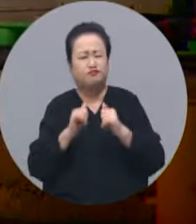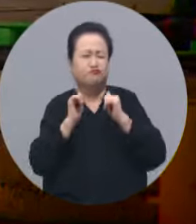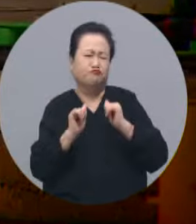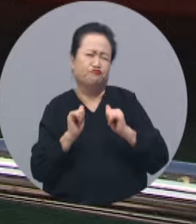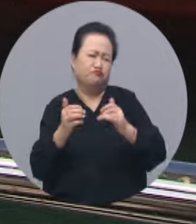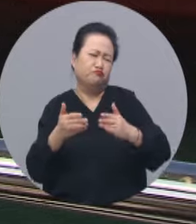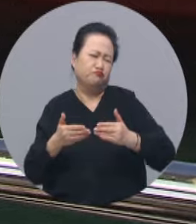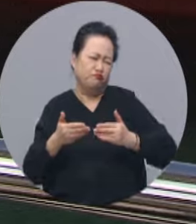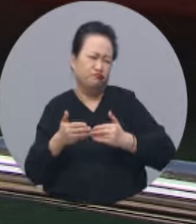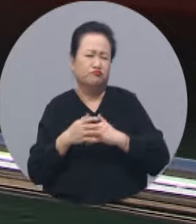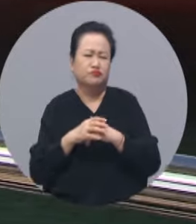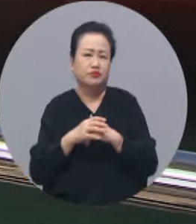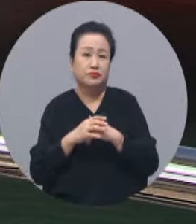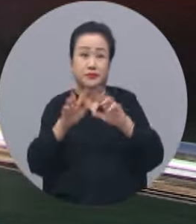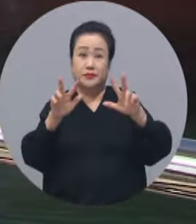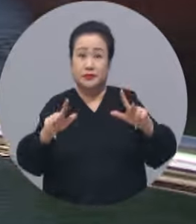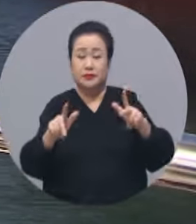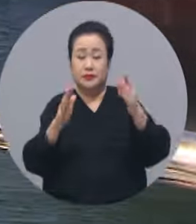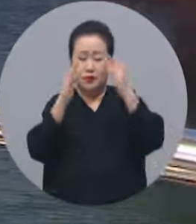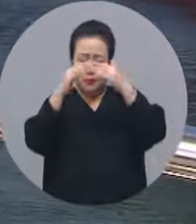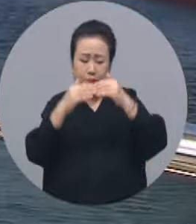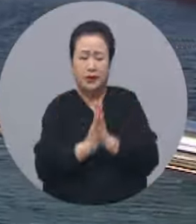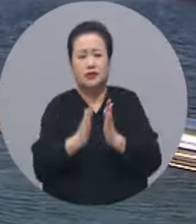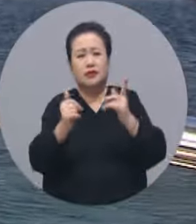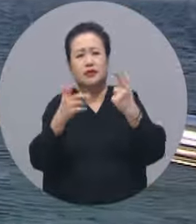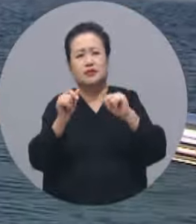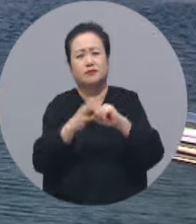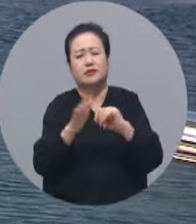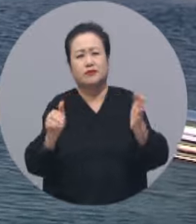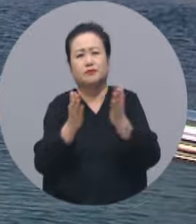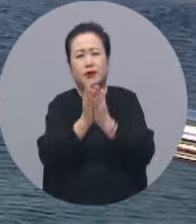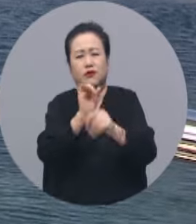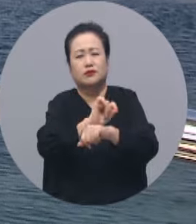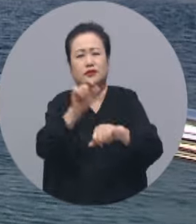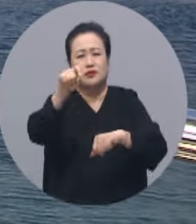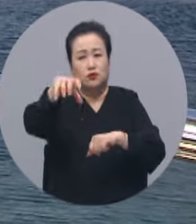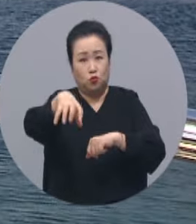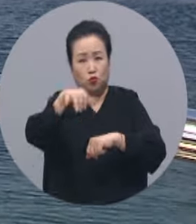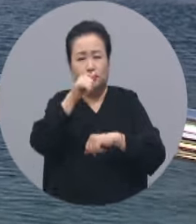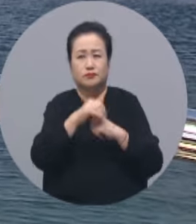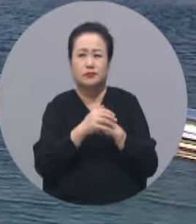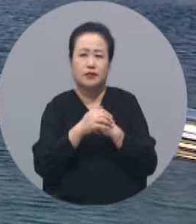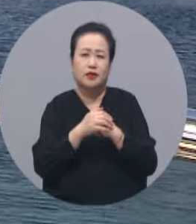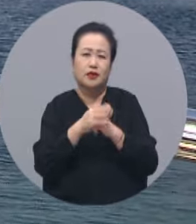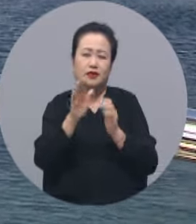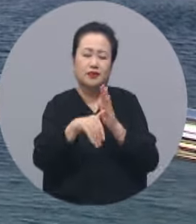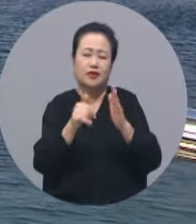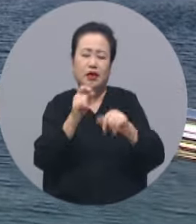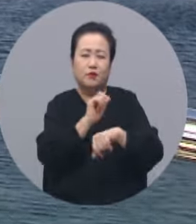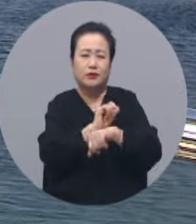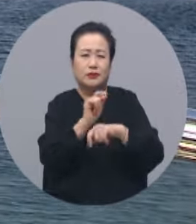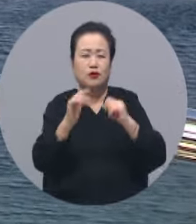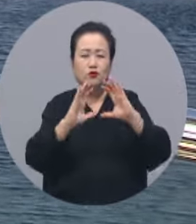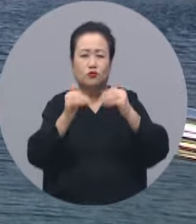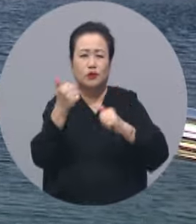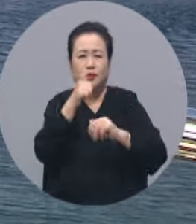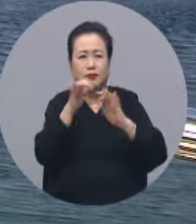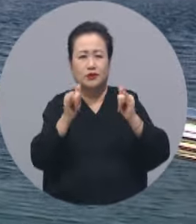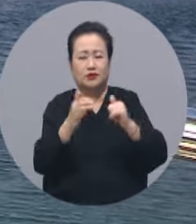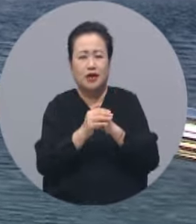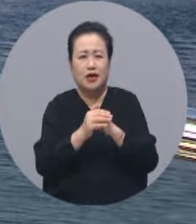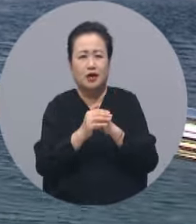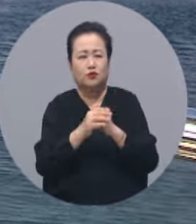벌였습니다. 지금은 파산했지만 실제 해당 선박회사가 있던 곳입니다. 당시 이 업체는 국내 변호사에